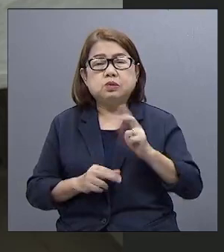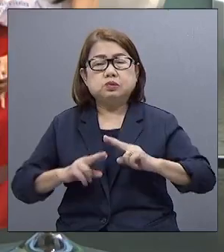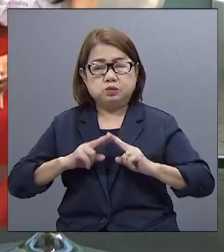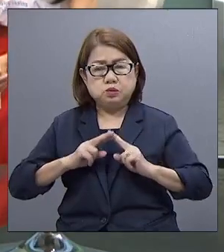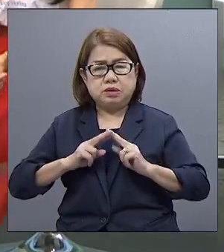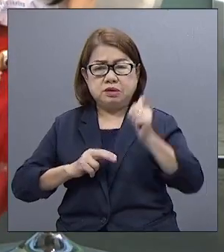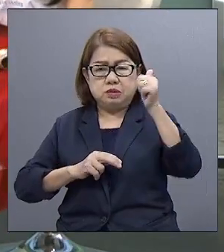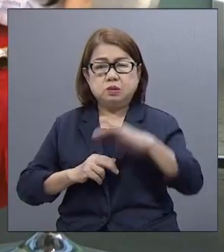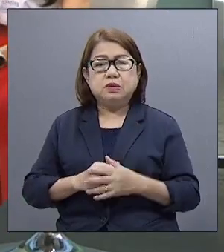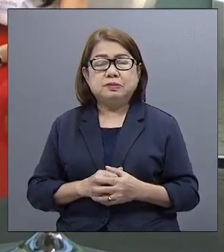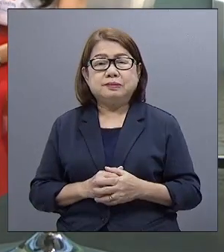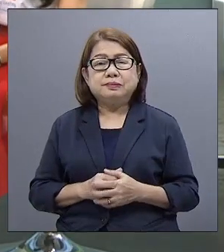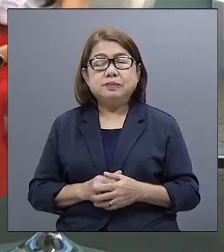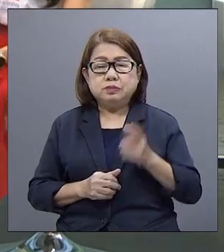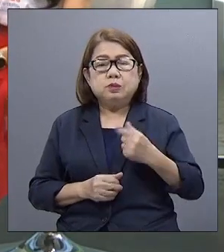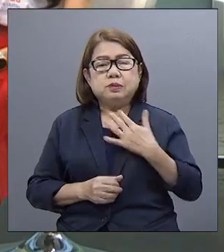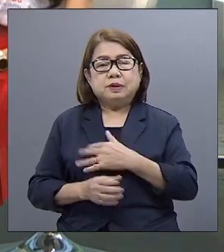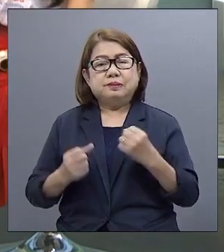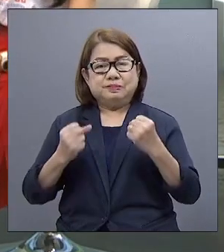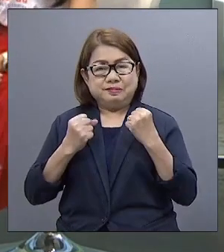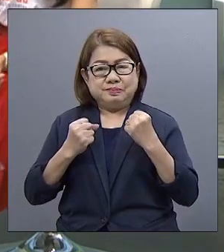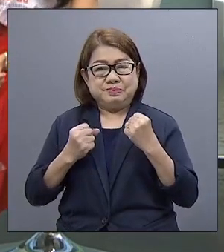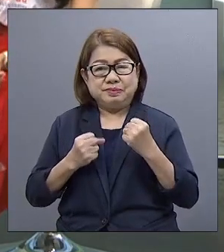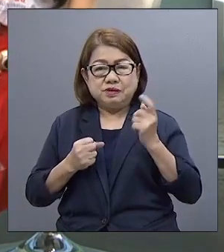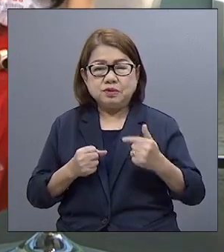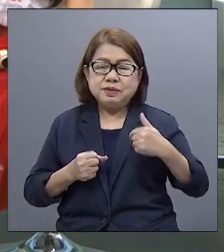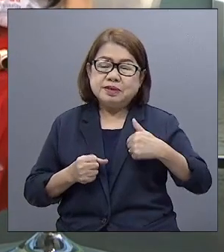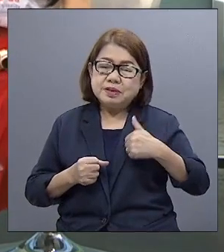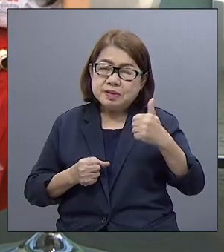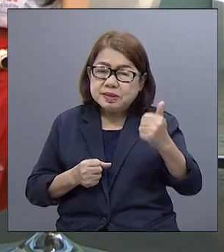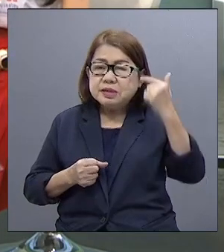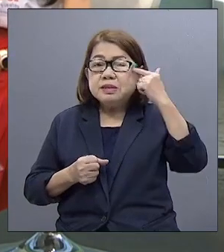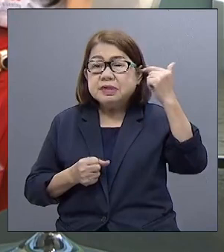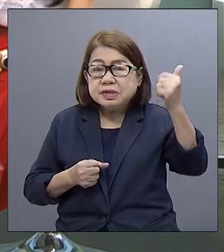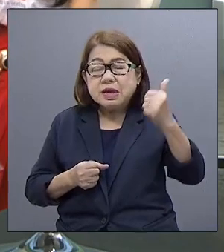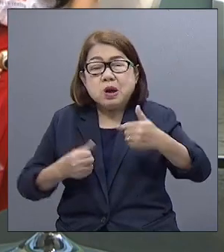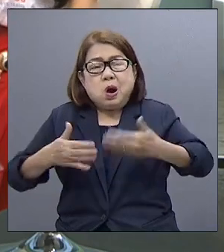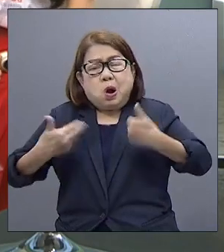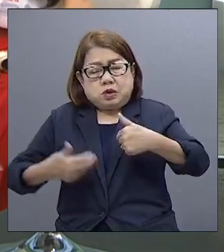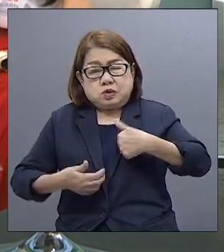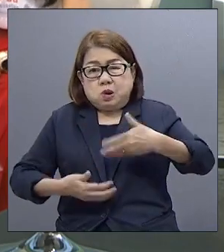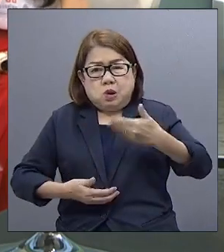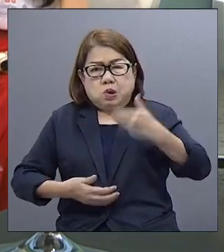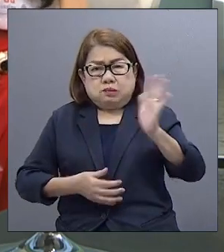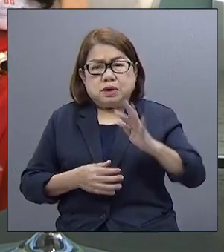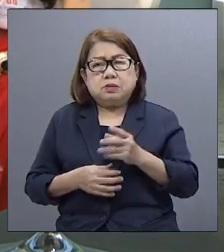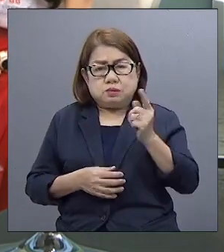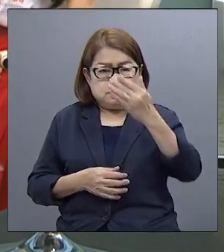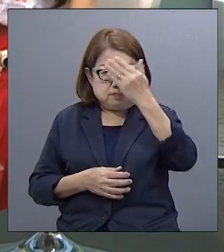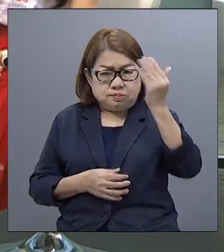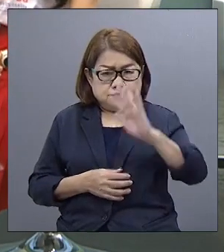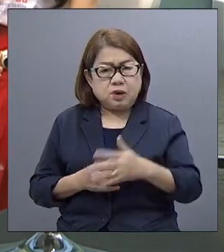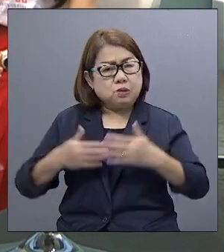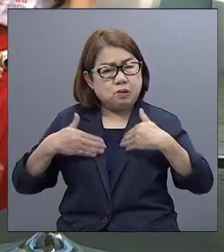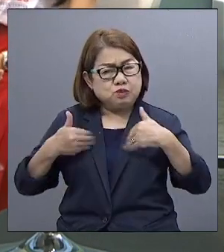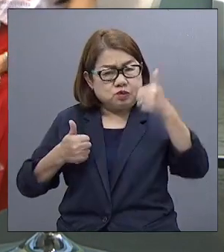ขภาพกายนะคะให้แข็งแรงและที่สำคัญสุขภาพใจอากาศร้อนอย่าไปร้อนตามเขา ใจเย็นๆนะครับมีความสุขกันอย่าให้มันสยองนะ เอาวัน